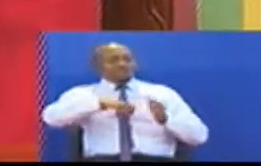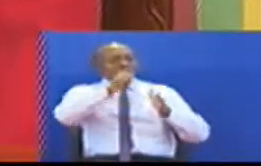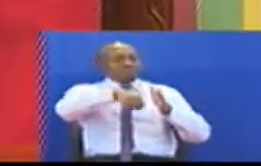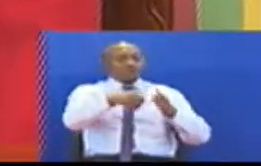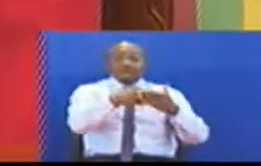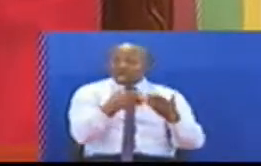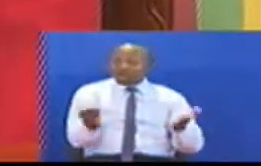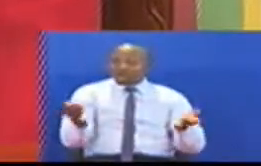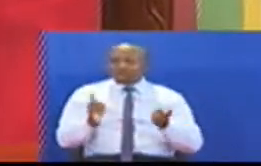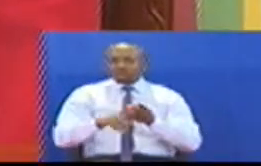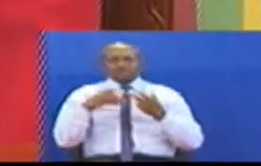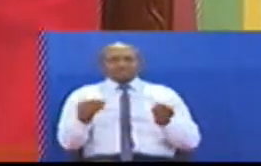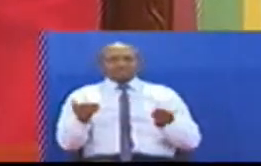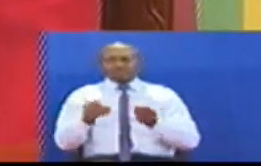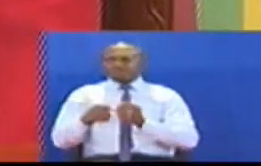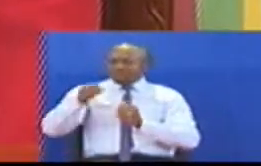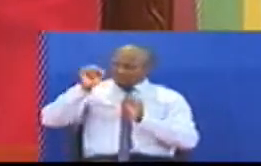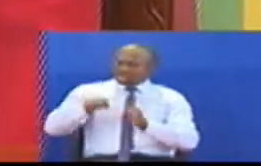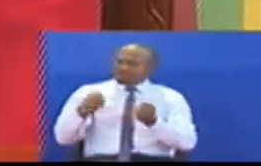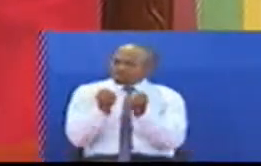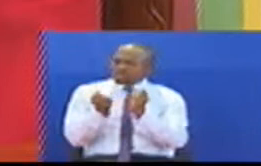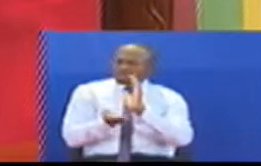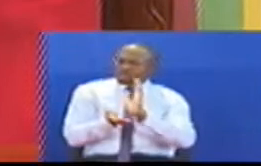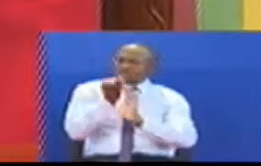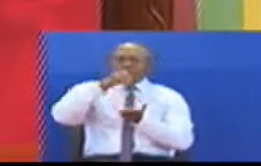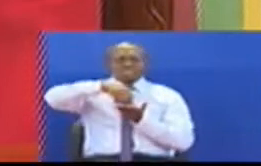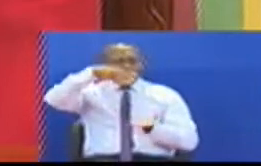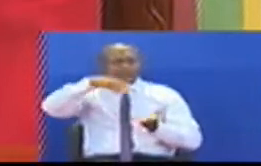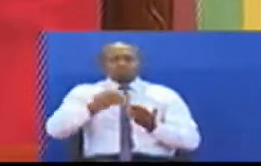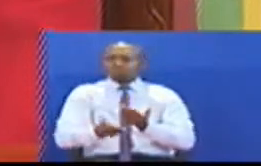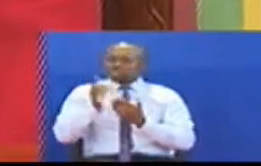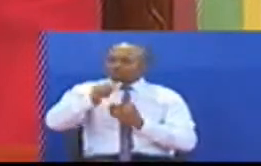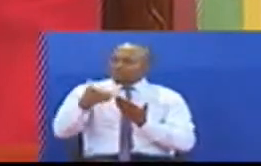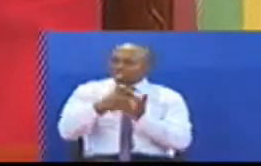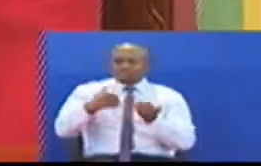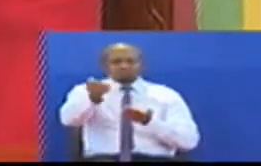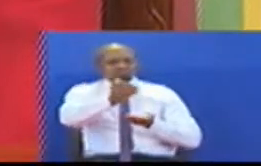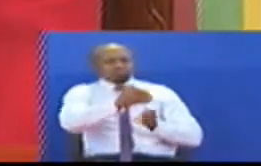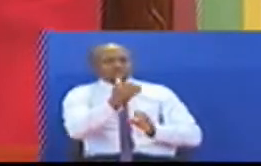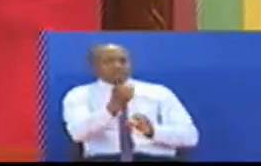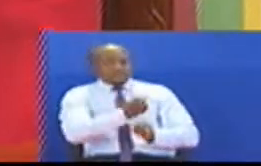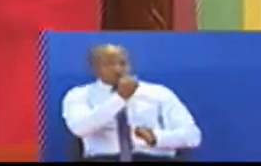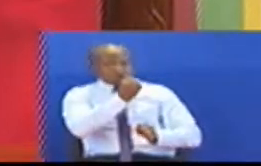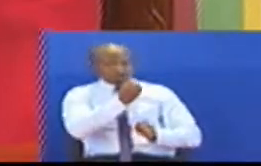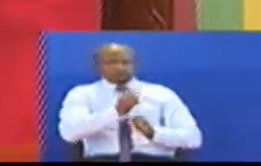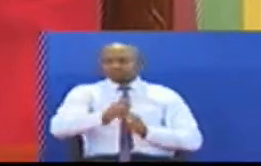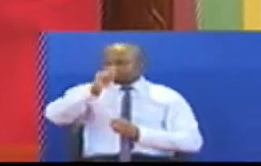zaidi. Tungekithaminisha katika nchi yetu tungesaidia wakulima wetu kupata kipato. Mheshimiwa Spika,